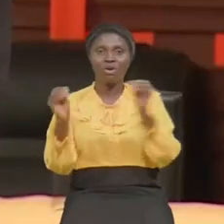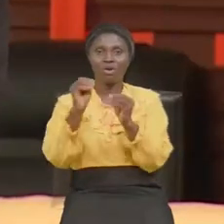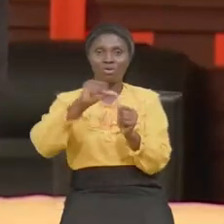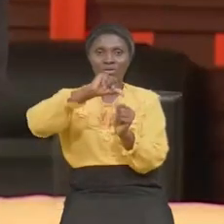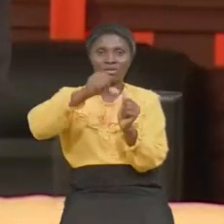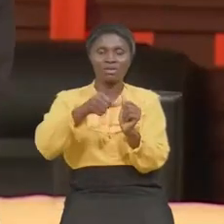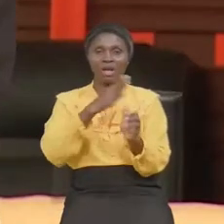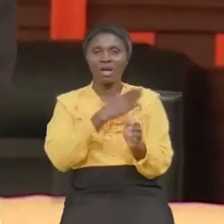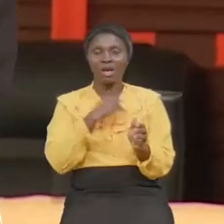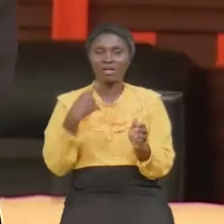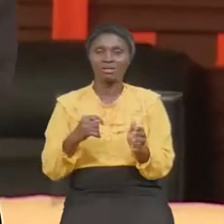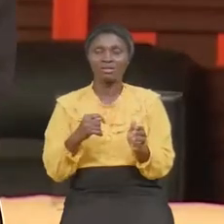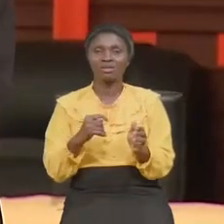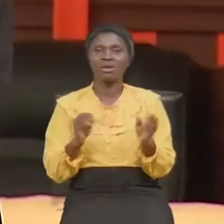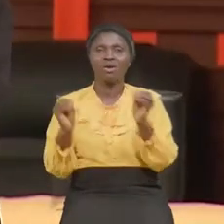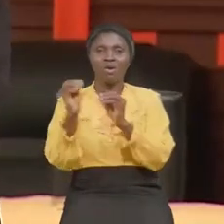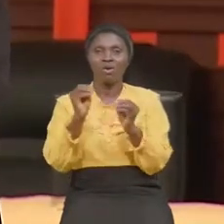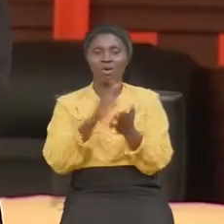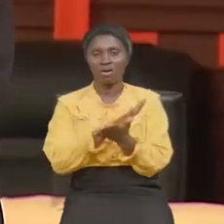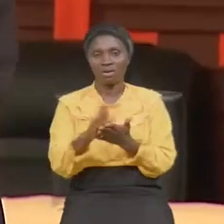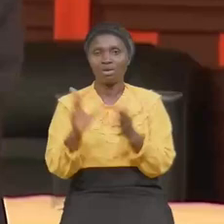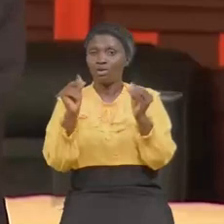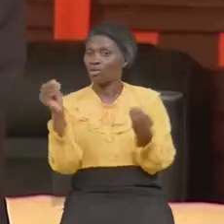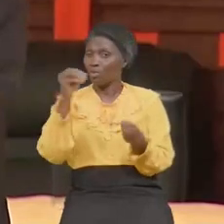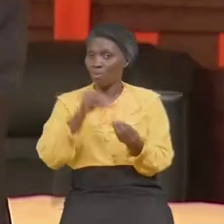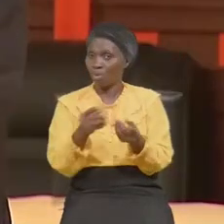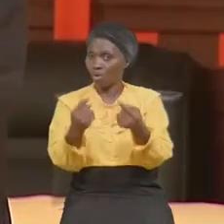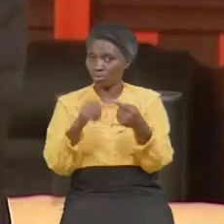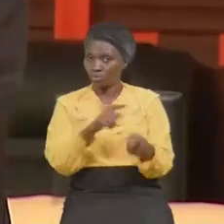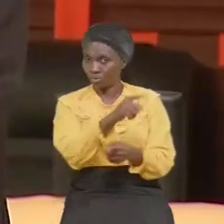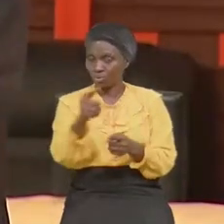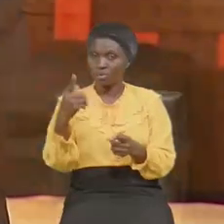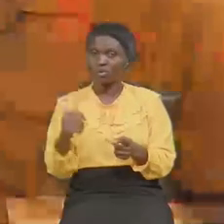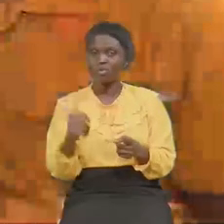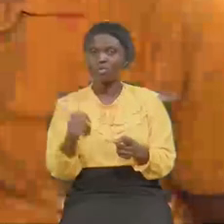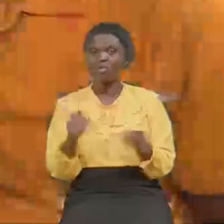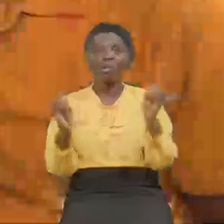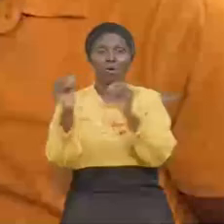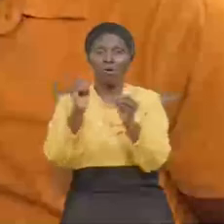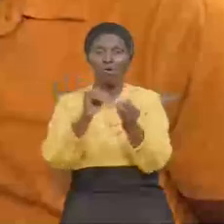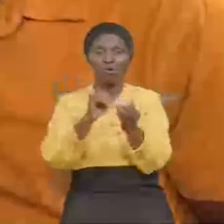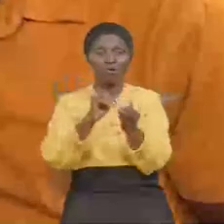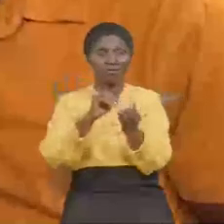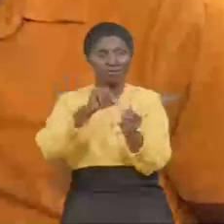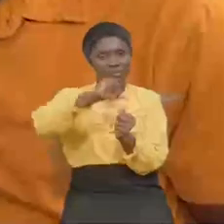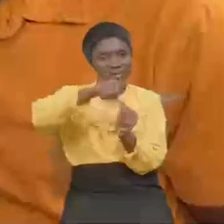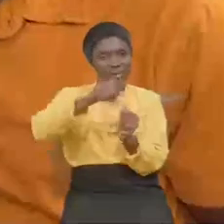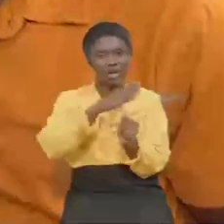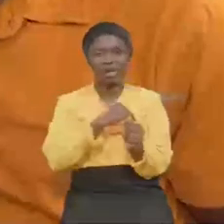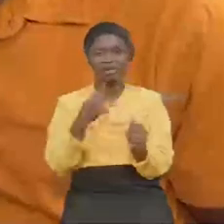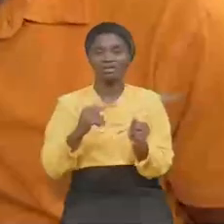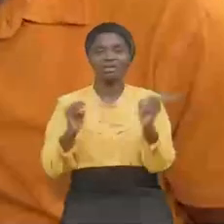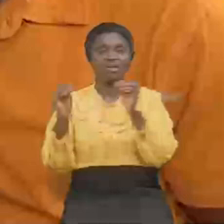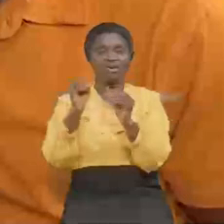Il n'entrera plus chez toi, ni incirconcis, ni impur. Secoue ta poussière, verset 2